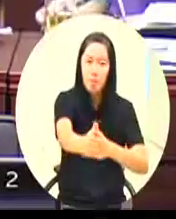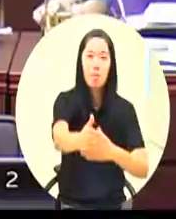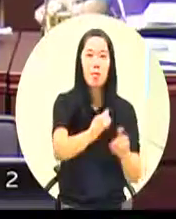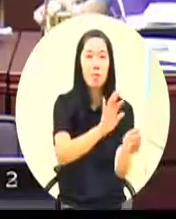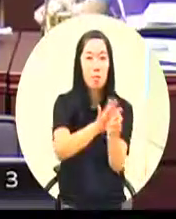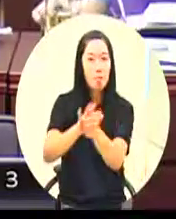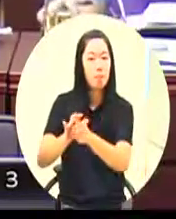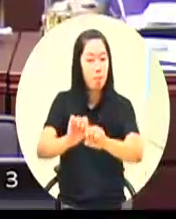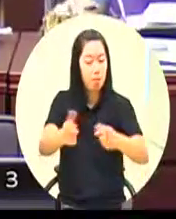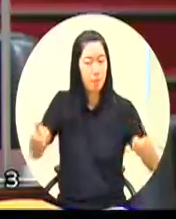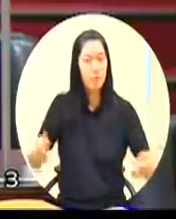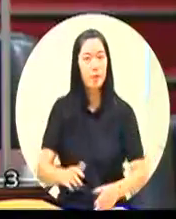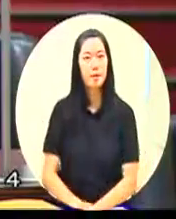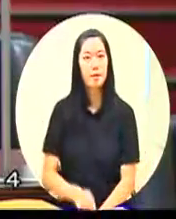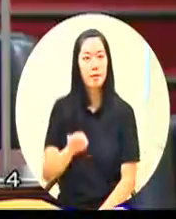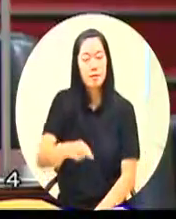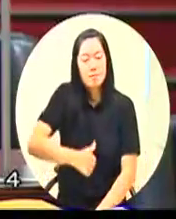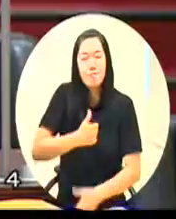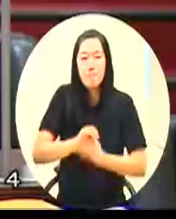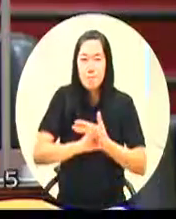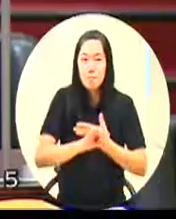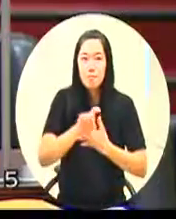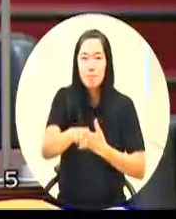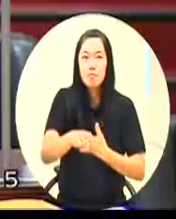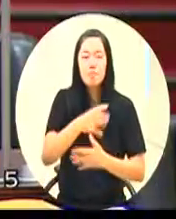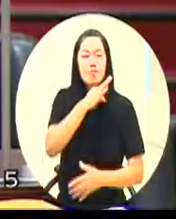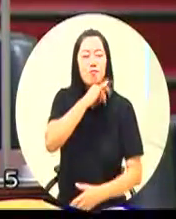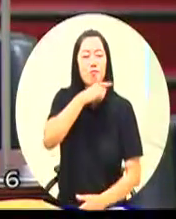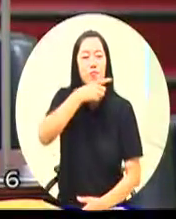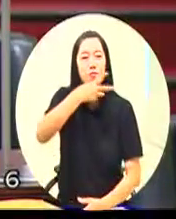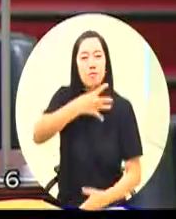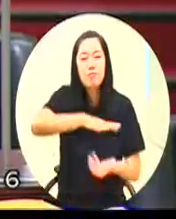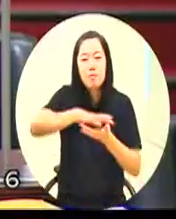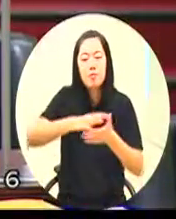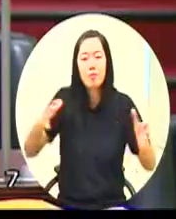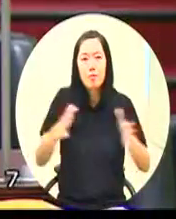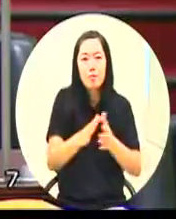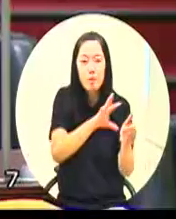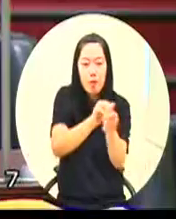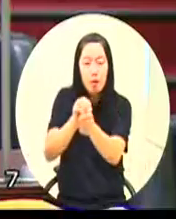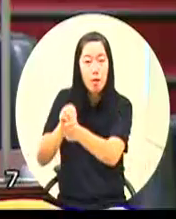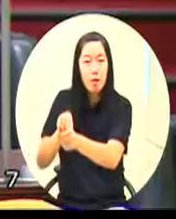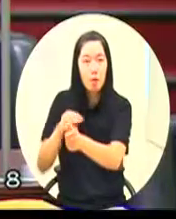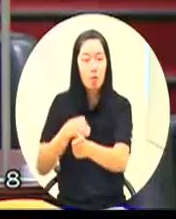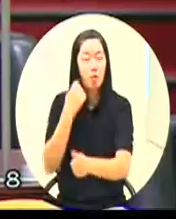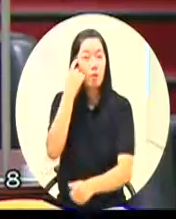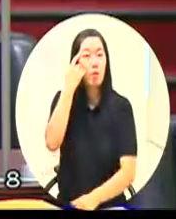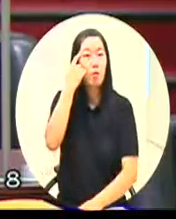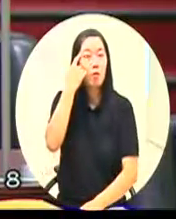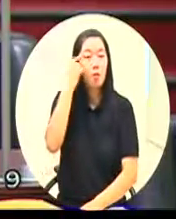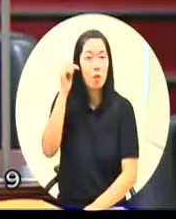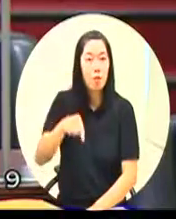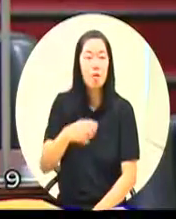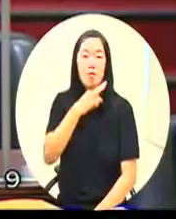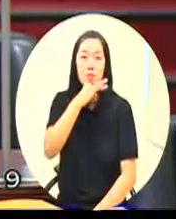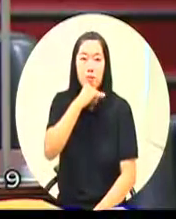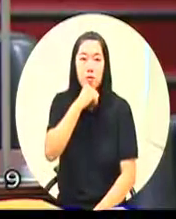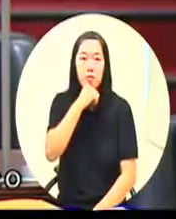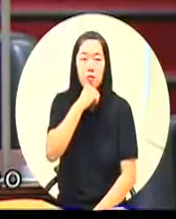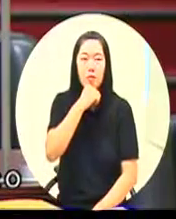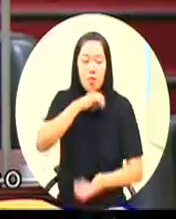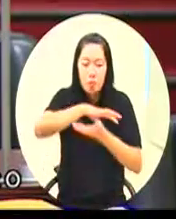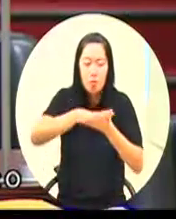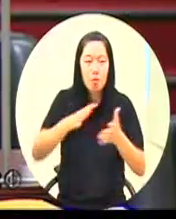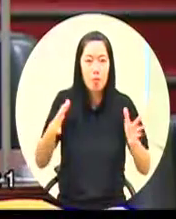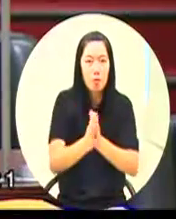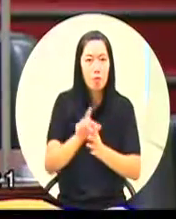局长，这是一个实验的哈，你把他混龄这样教学哈，我觉得说可能你混龄教学又会延伸出一个新